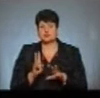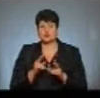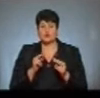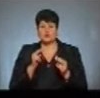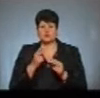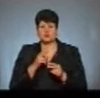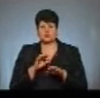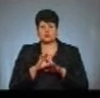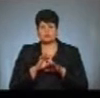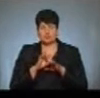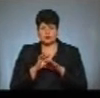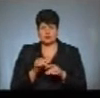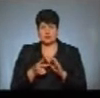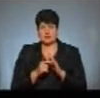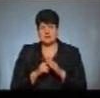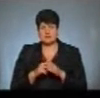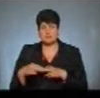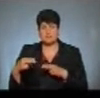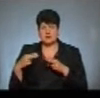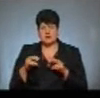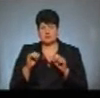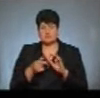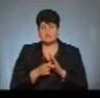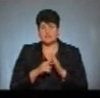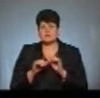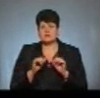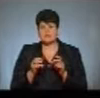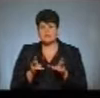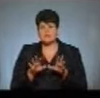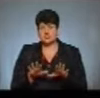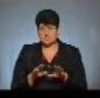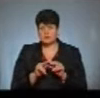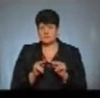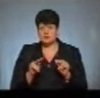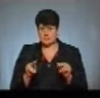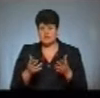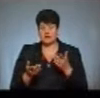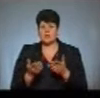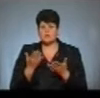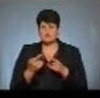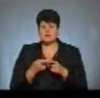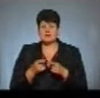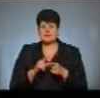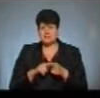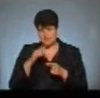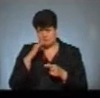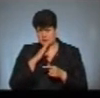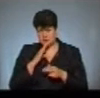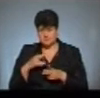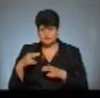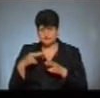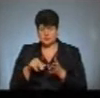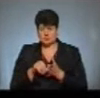це клас організовано приїхав, можна в класного керівника залишити чи вчителя. Якщо це батьки доставили учасника до